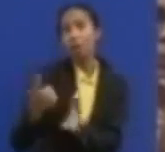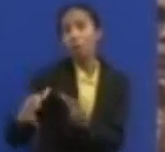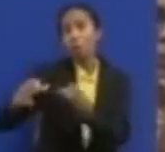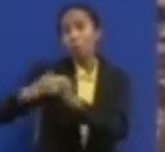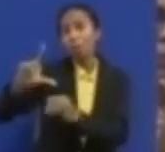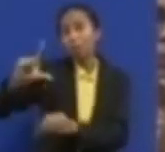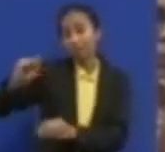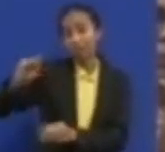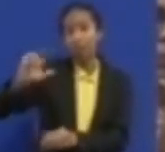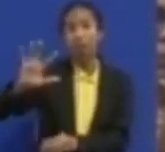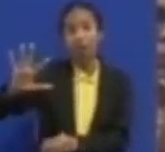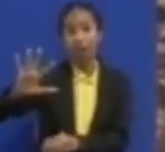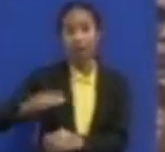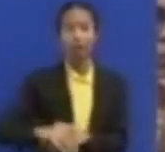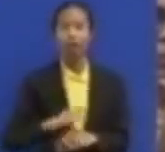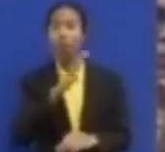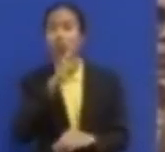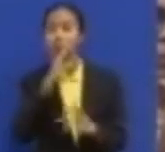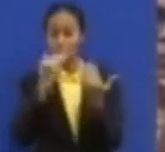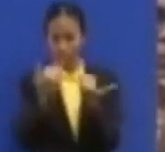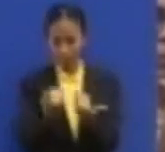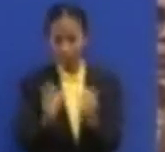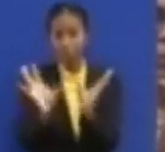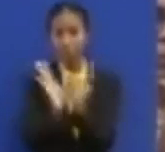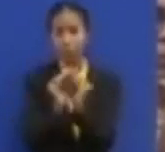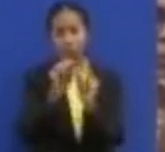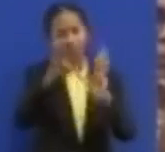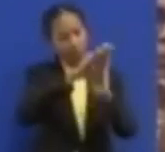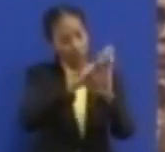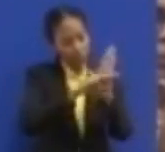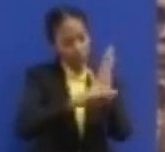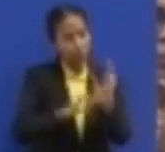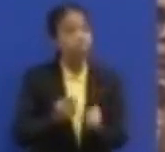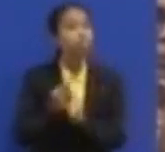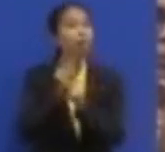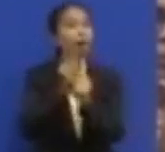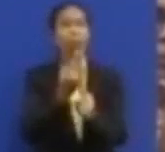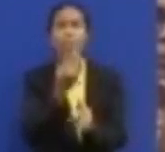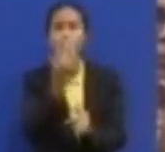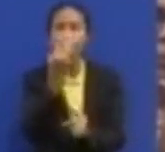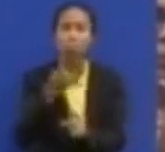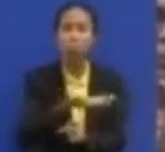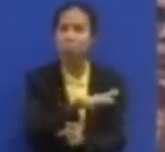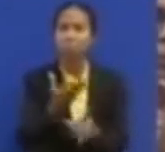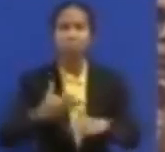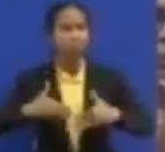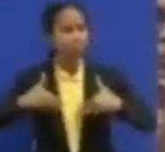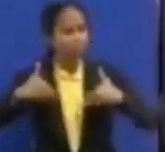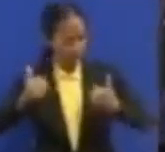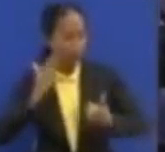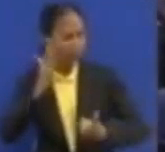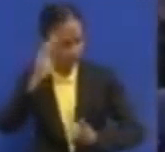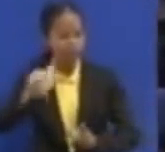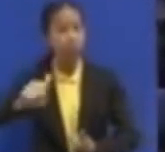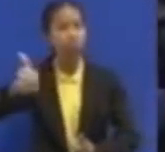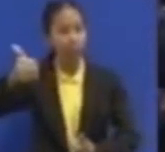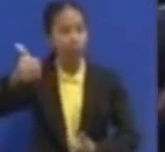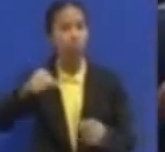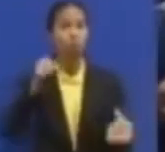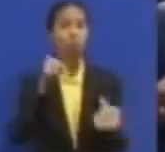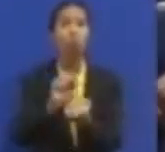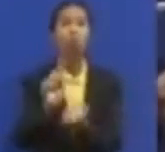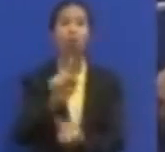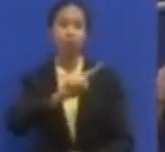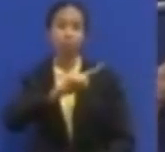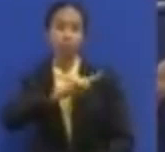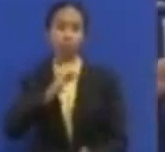รรยากาศถ้าเรามีการประชุมตามระเบียบวาระมันจะอบอวลและแช่มชื่นเป็นนิมิตหมายที่ดีในการทำหน้าที่เป็นตัวแ